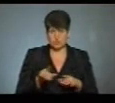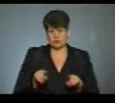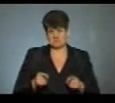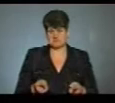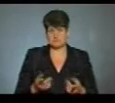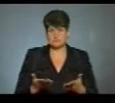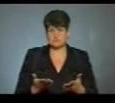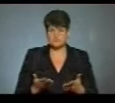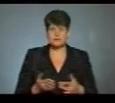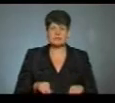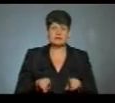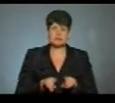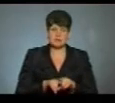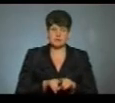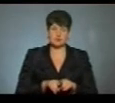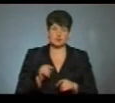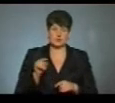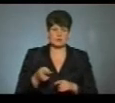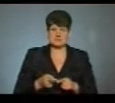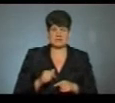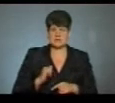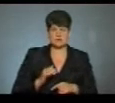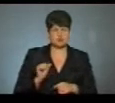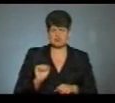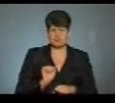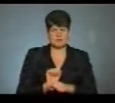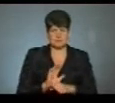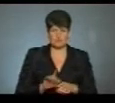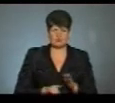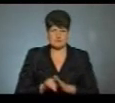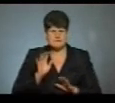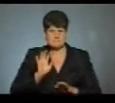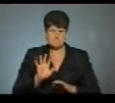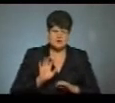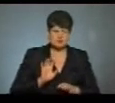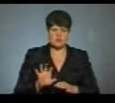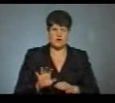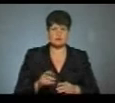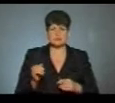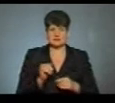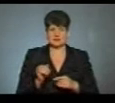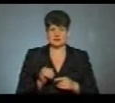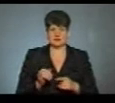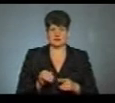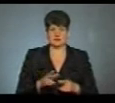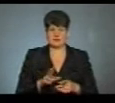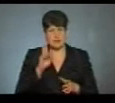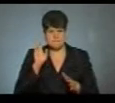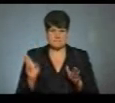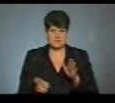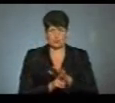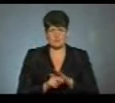затримано. Також його це не зупинило, він почав штовхатися, чинити злісну непокору законним вимогам працівникам